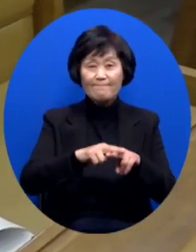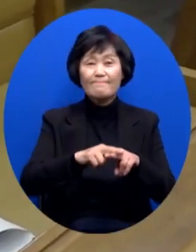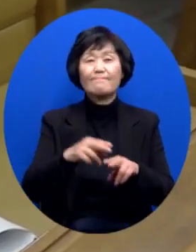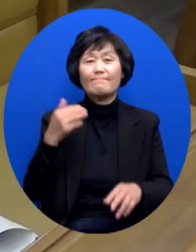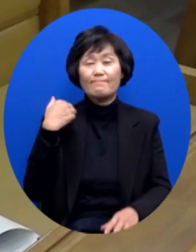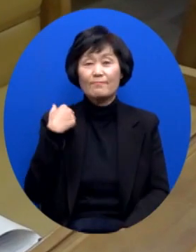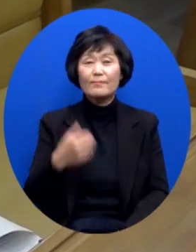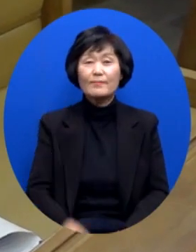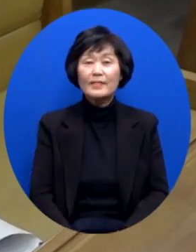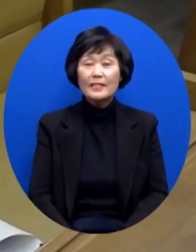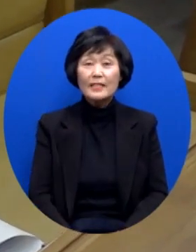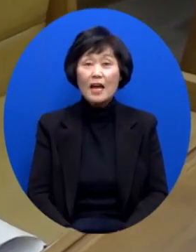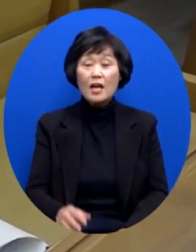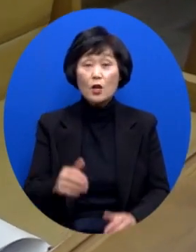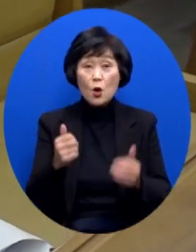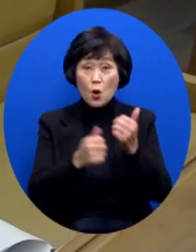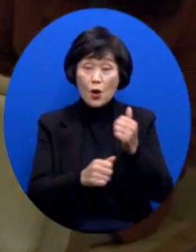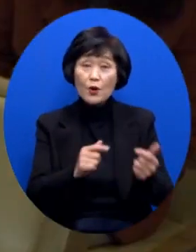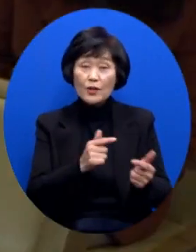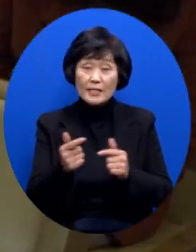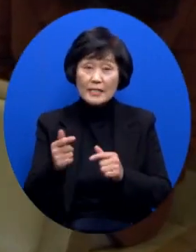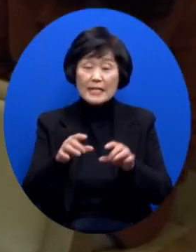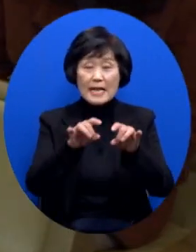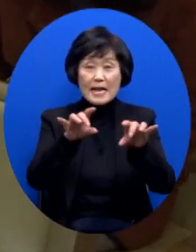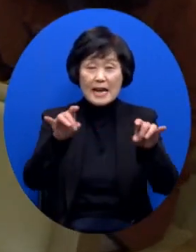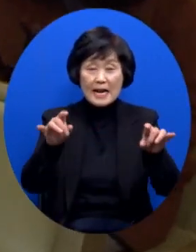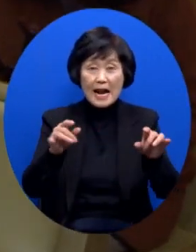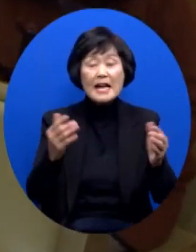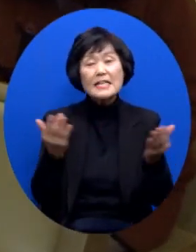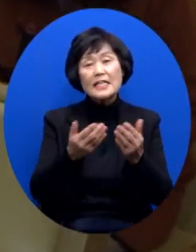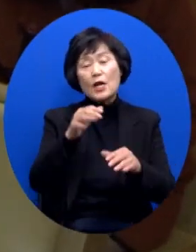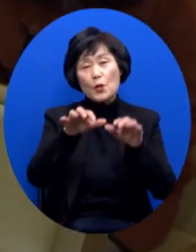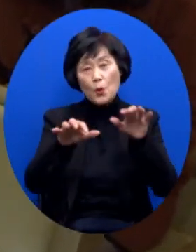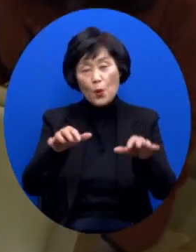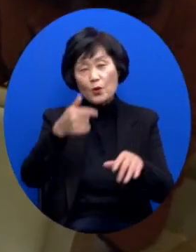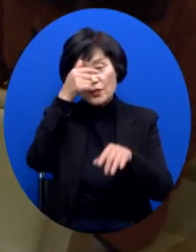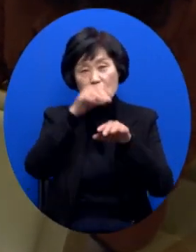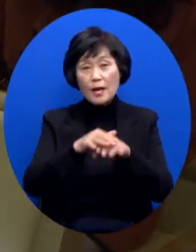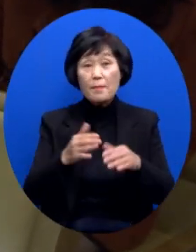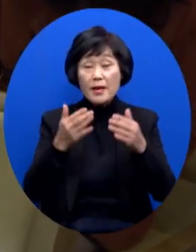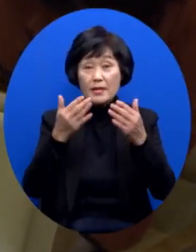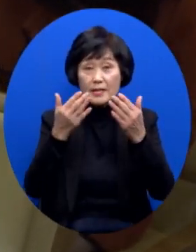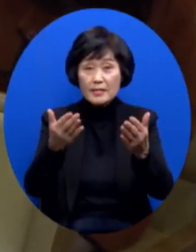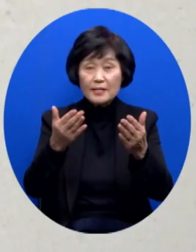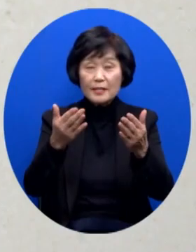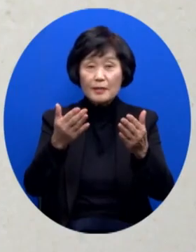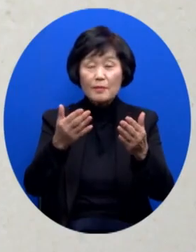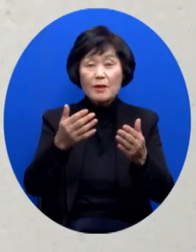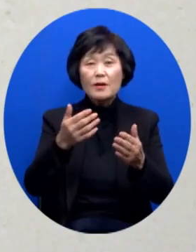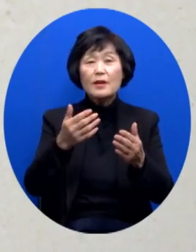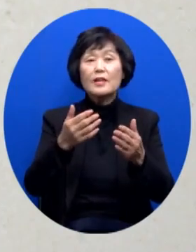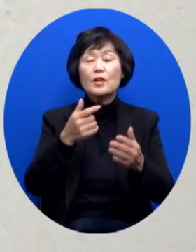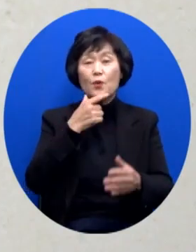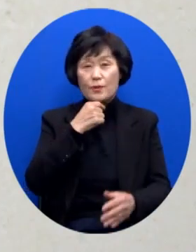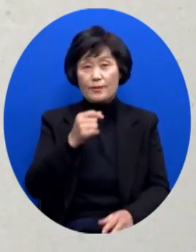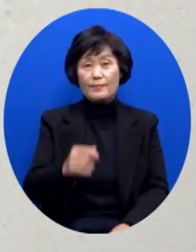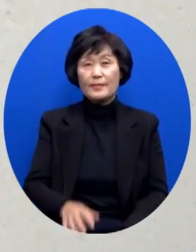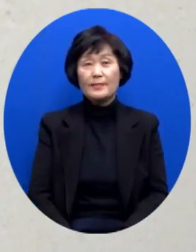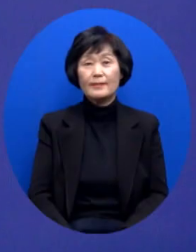주 목요일 회원들의 각 사업장에서 기도하며 직장 예배 생활화를 위해 힘쓸 예정입니다.